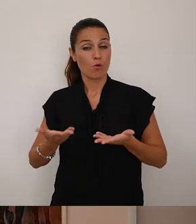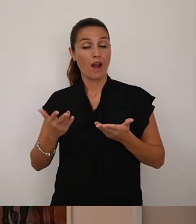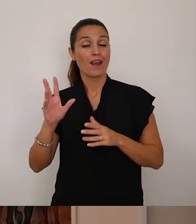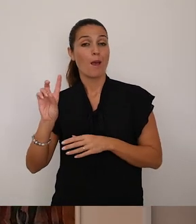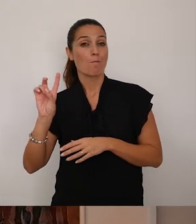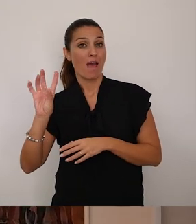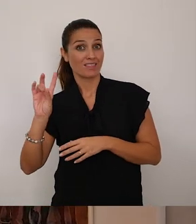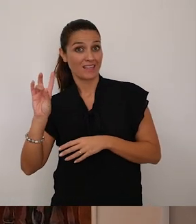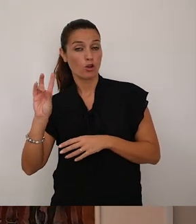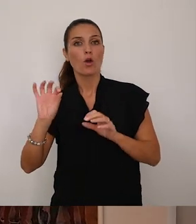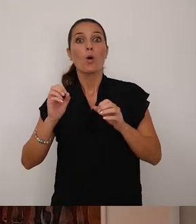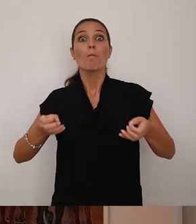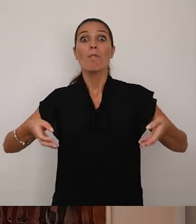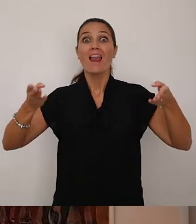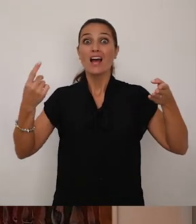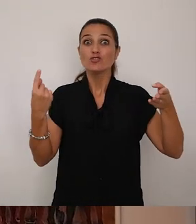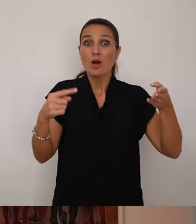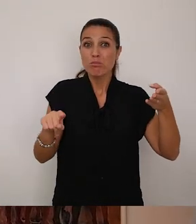del Palazzo Marchesale.